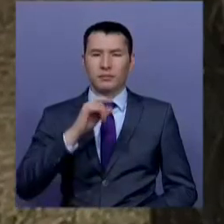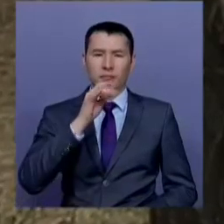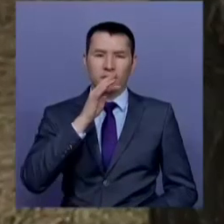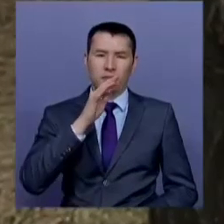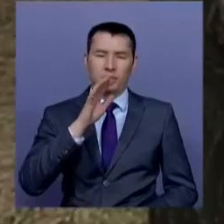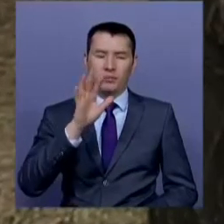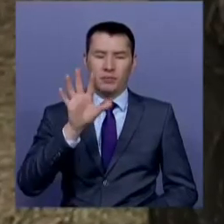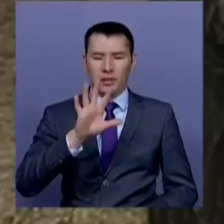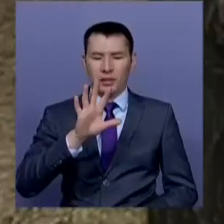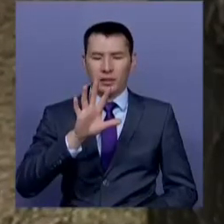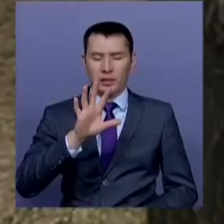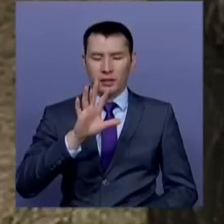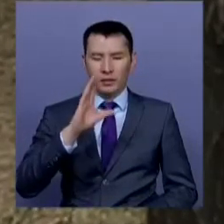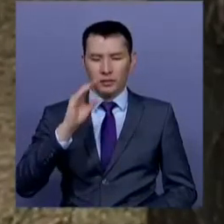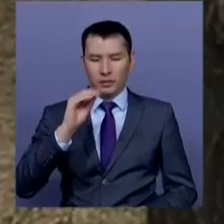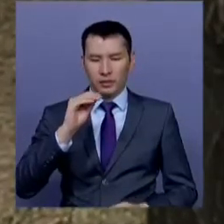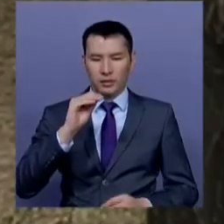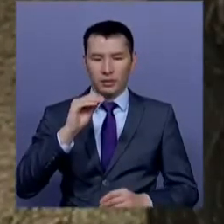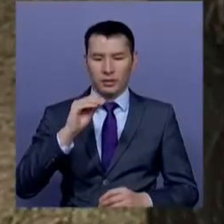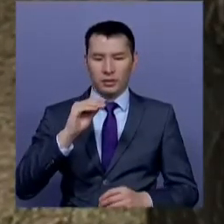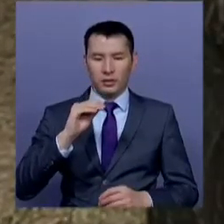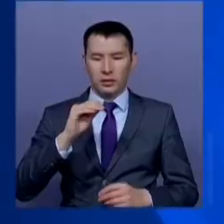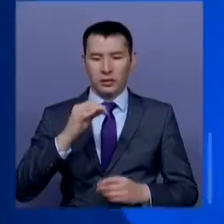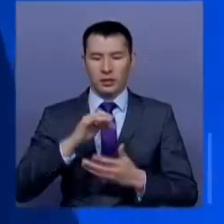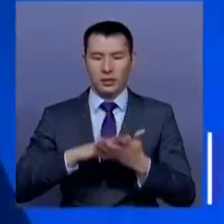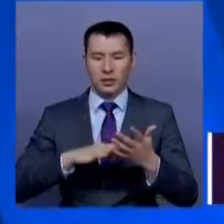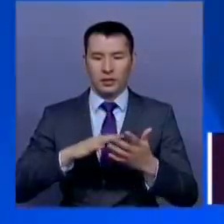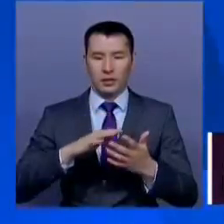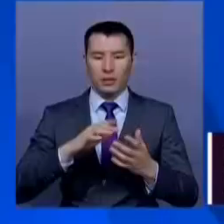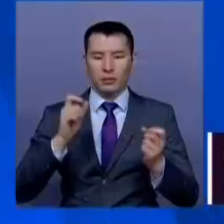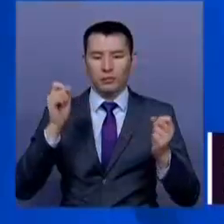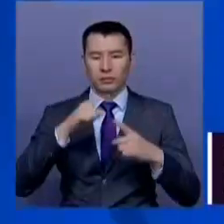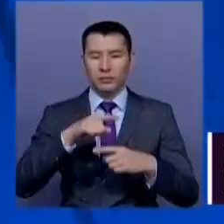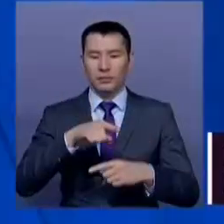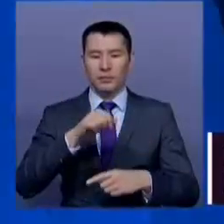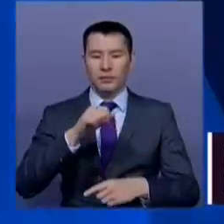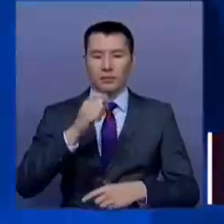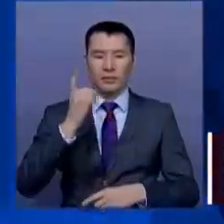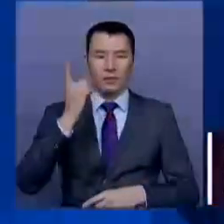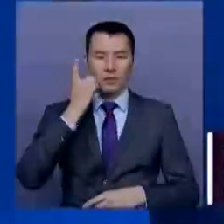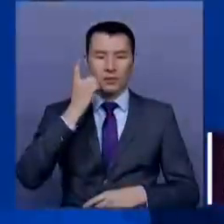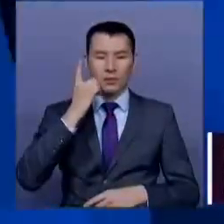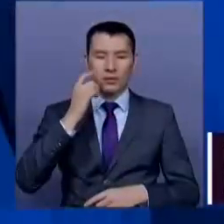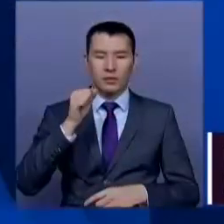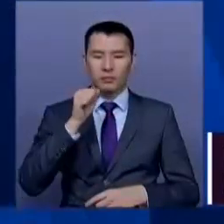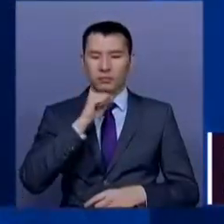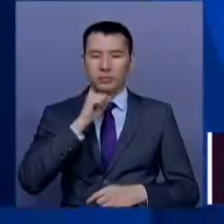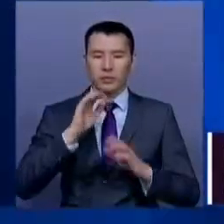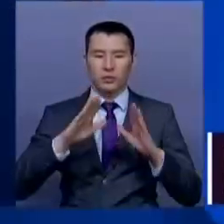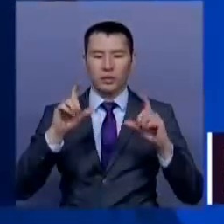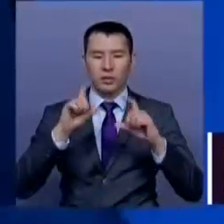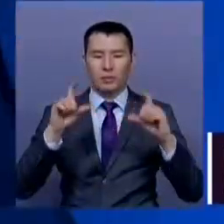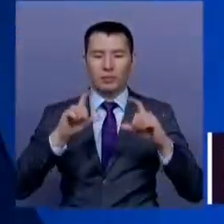в пять вызвали, и вечером уже мой телефон был у меня. Выяснилось, что воришка крал мобильники исключительно в магазинах. Установлено, что